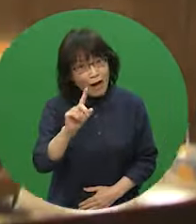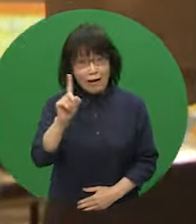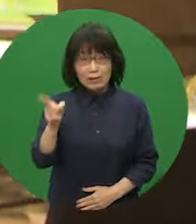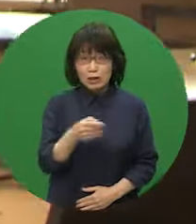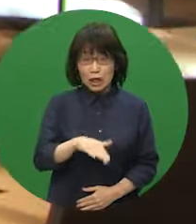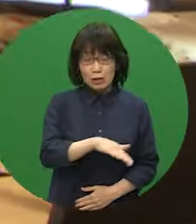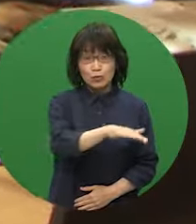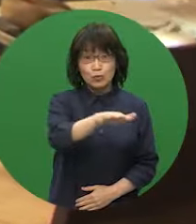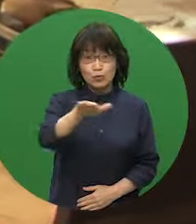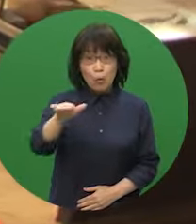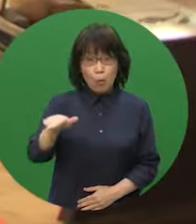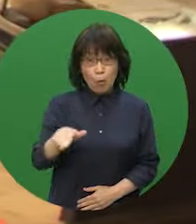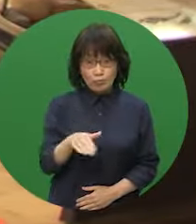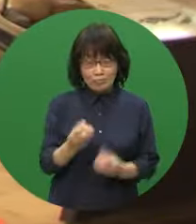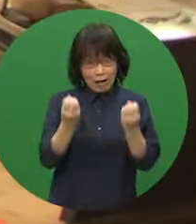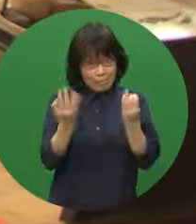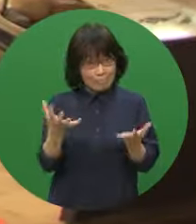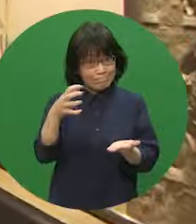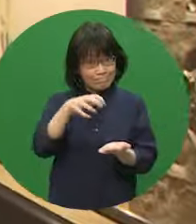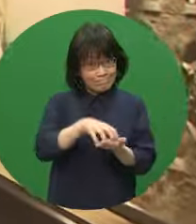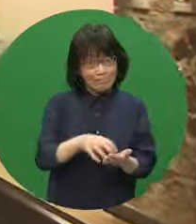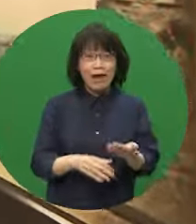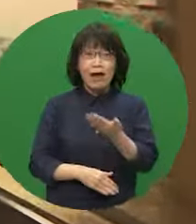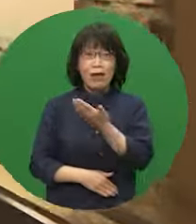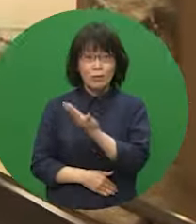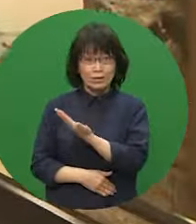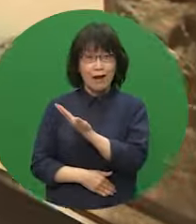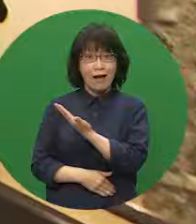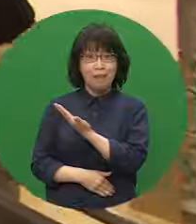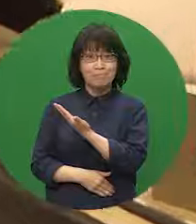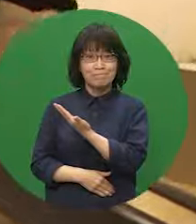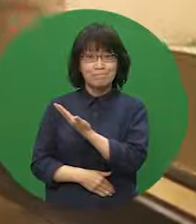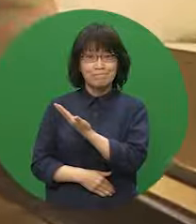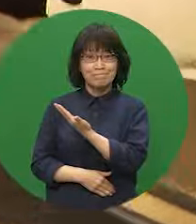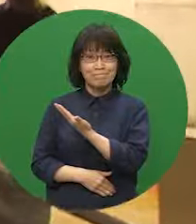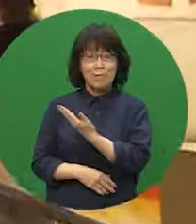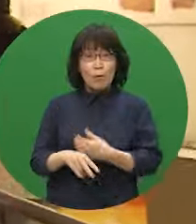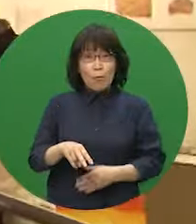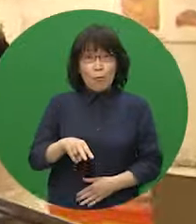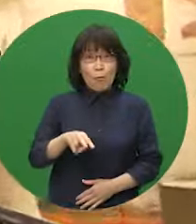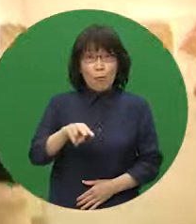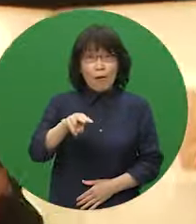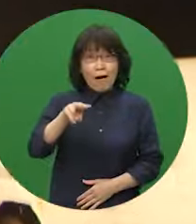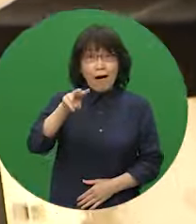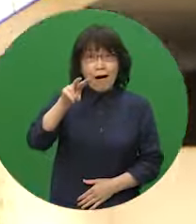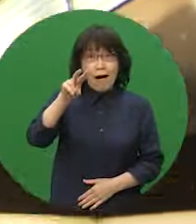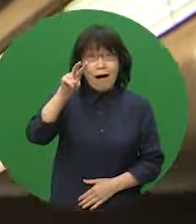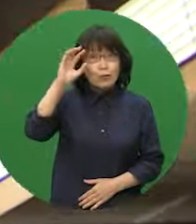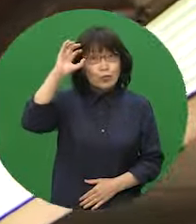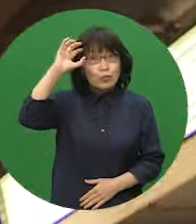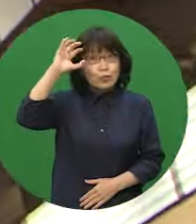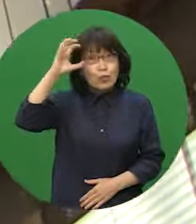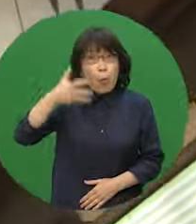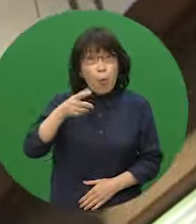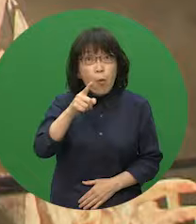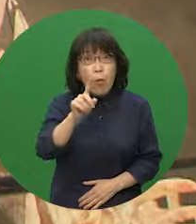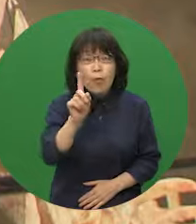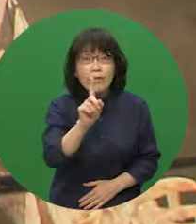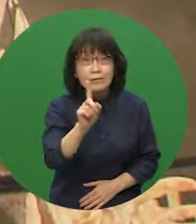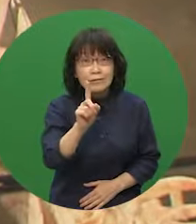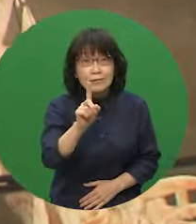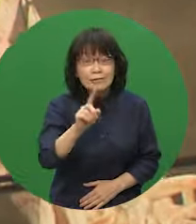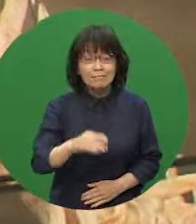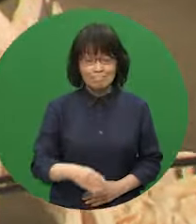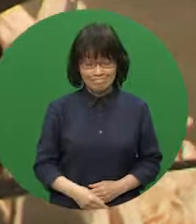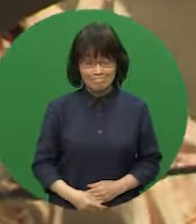然史ゾーンに新たに登場した大迫力のこちら。 うわ、大きい。美咲さん、こちらは、はい、 1